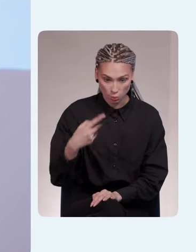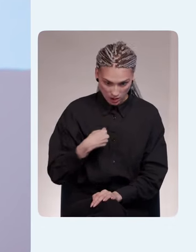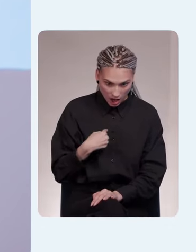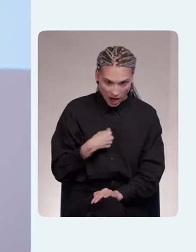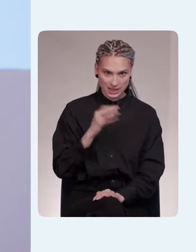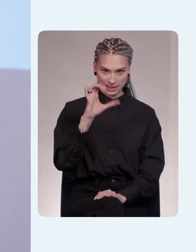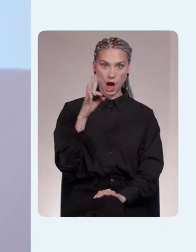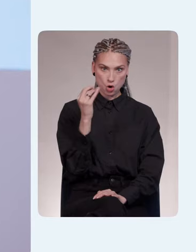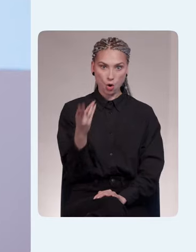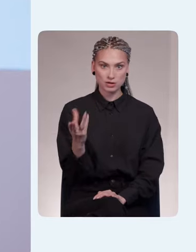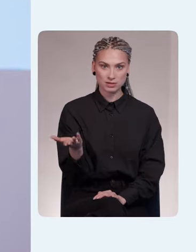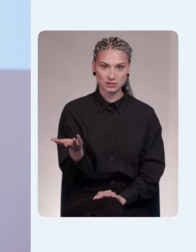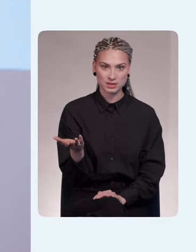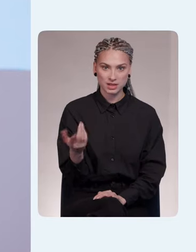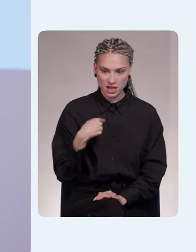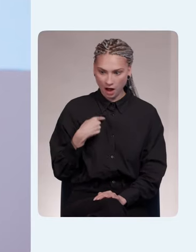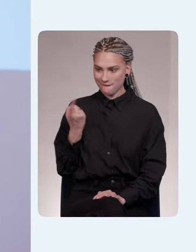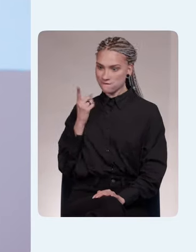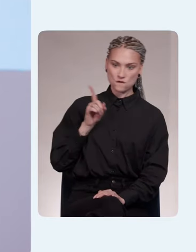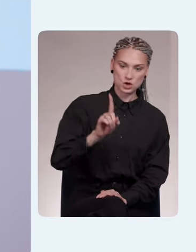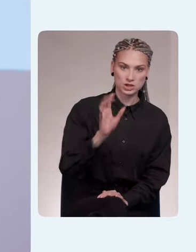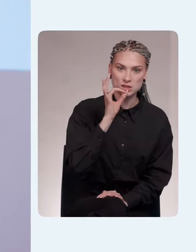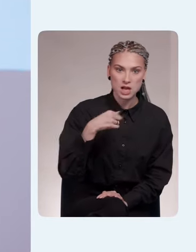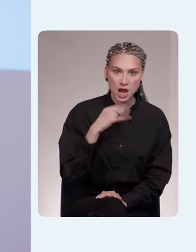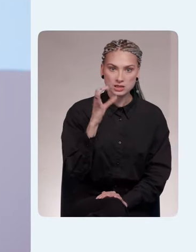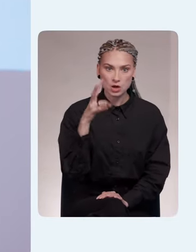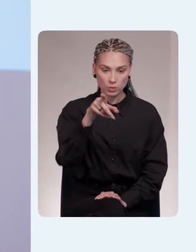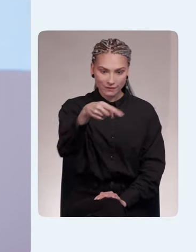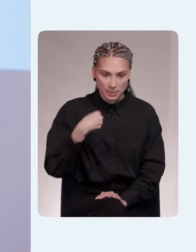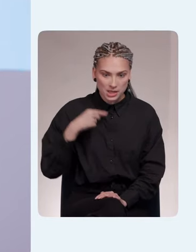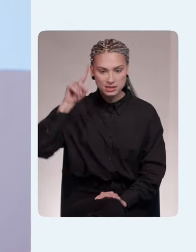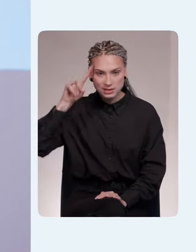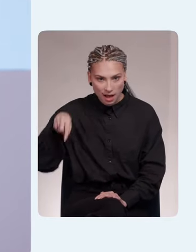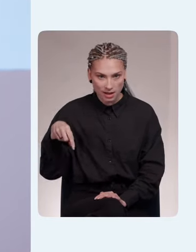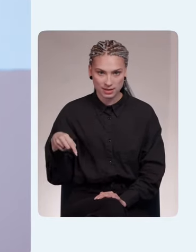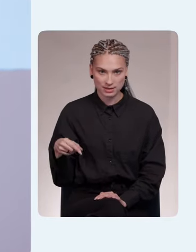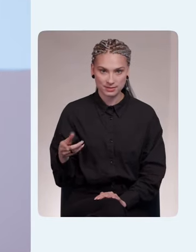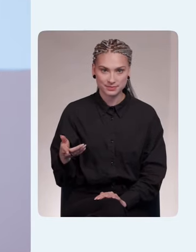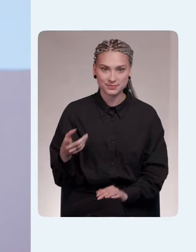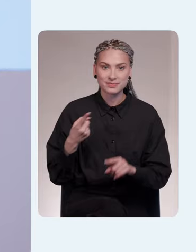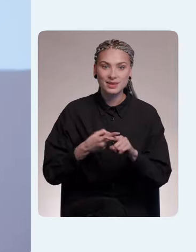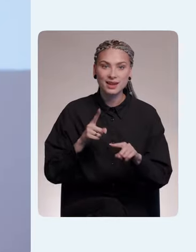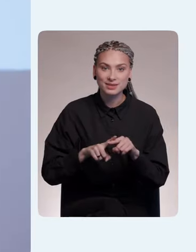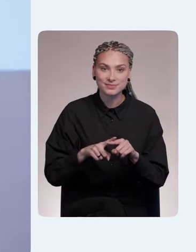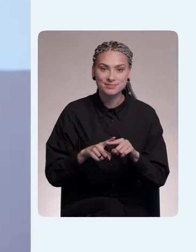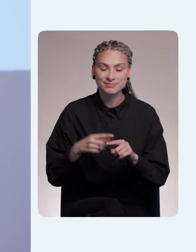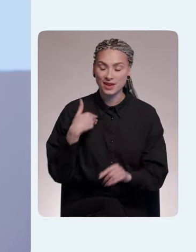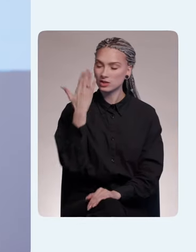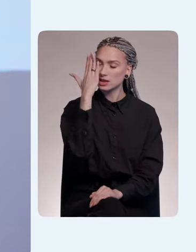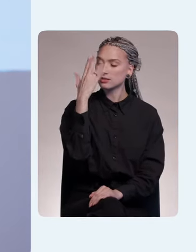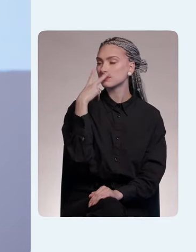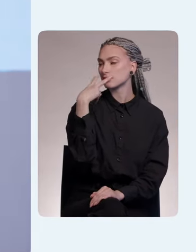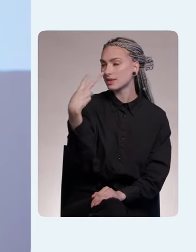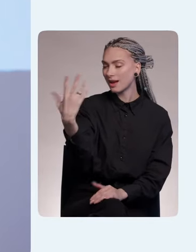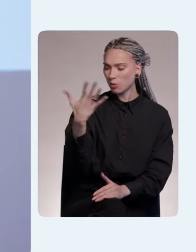Санек. Я вышел и сказал: я Санек, вы меня знаете. Я иногда смотрю в зеркало и такой думаю: ну